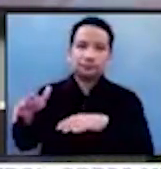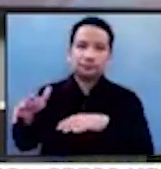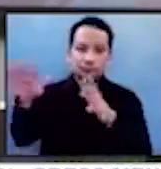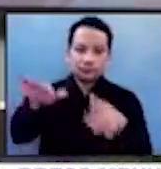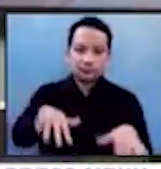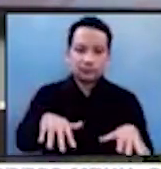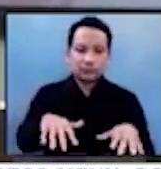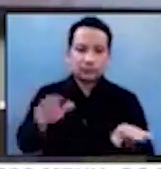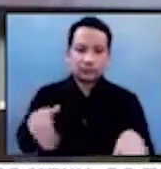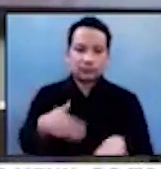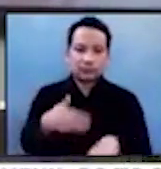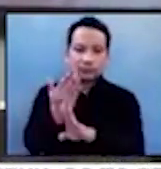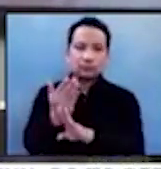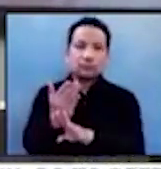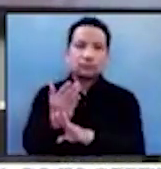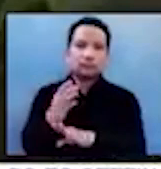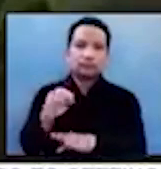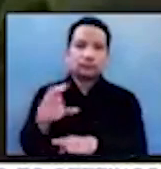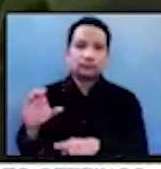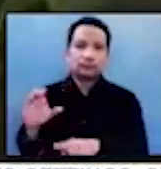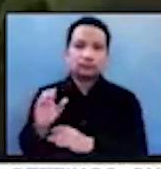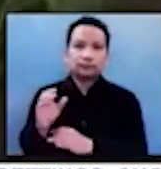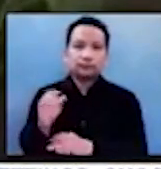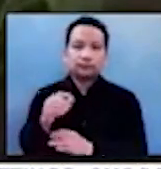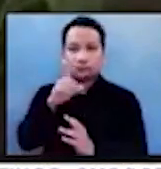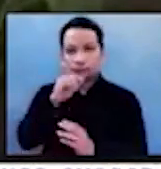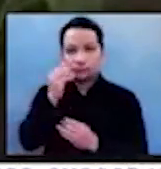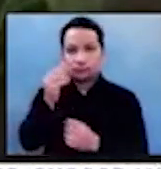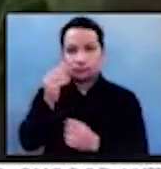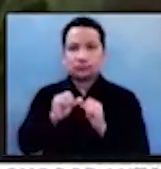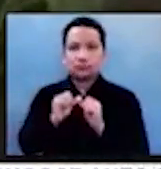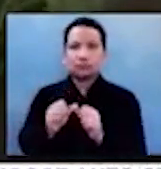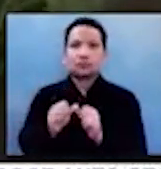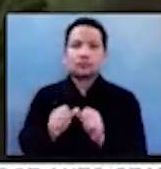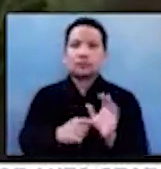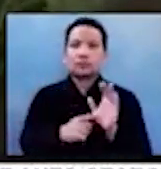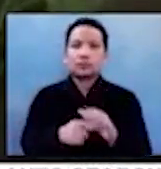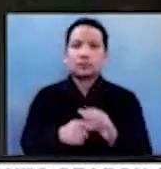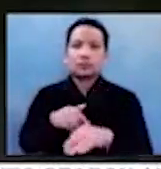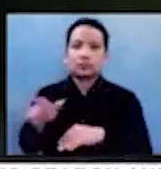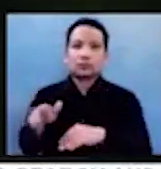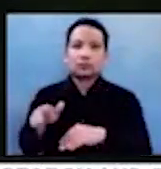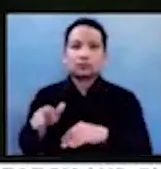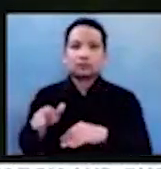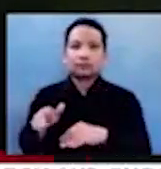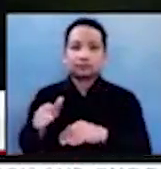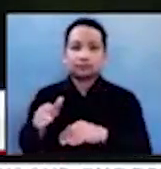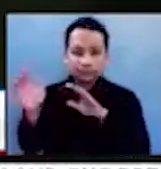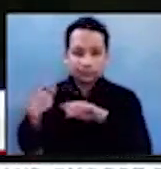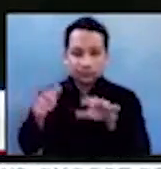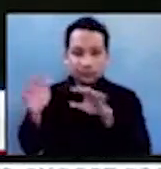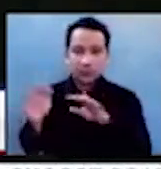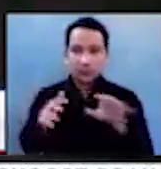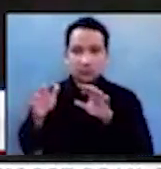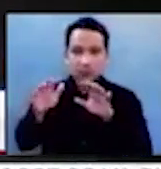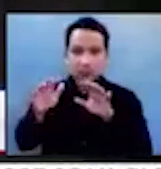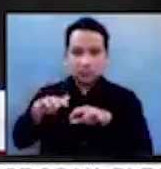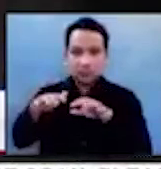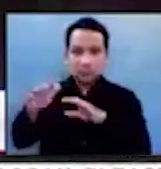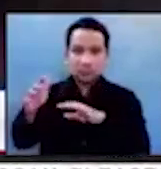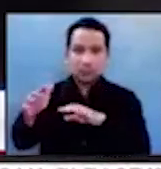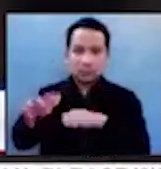Davao Occidental. Sa kanyang Twitter post, sinabi ni Pangulong Marcos Jr. na dulot ng pag-ulan ang mga flash flood at landslide dala